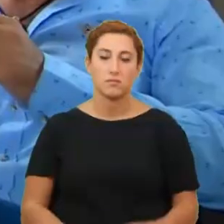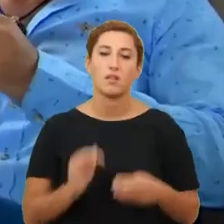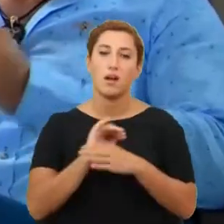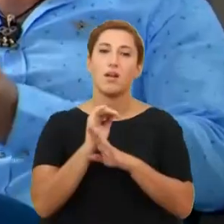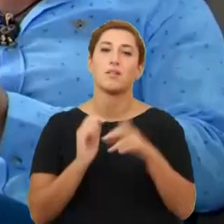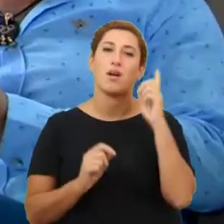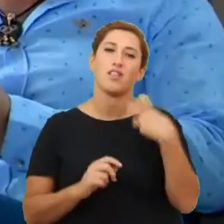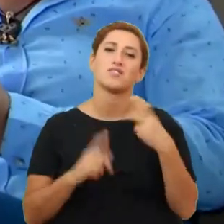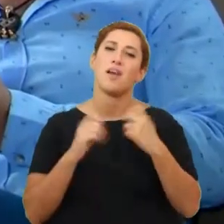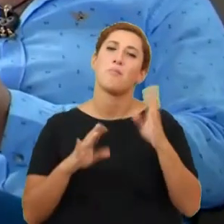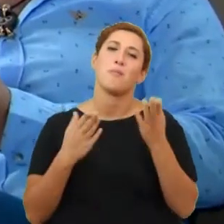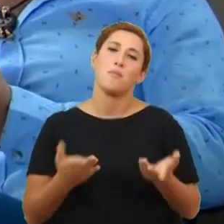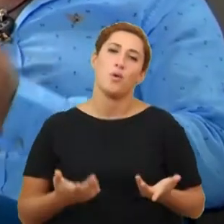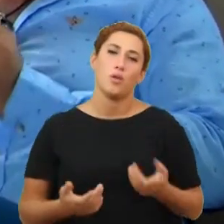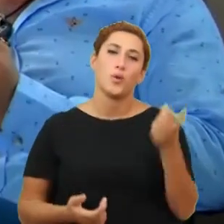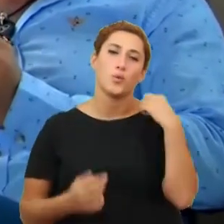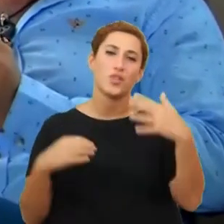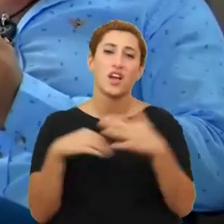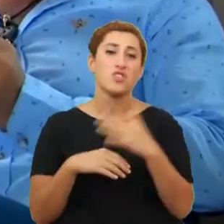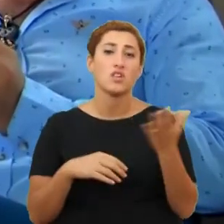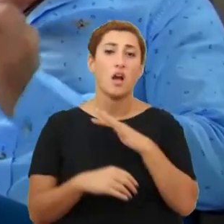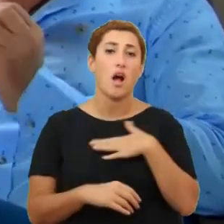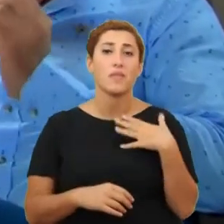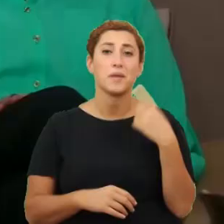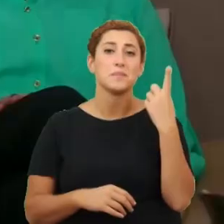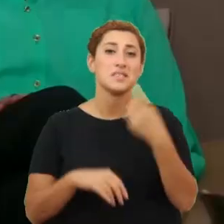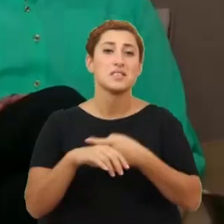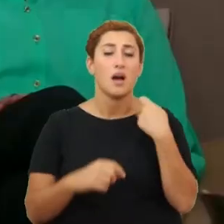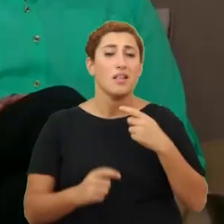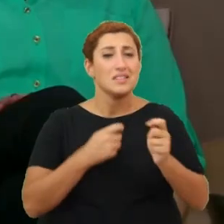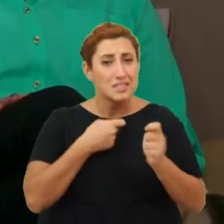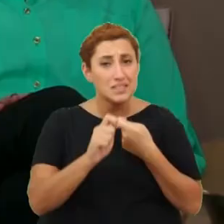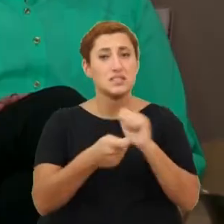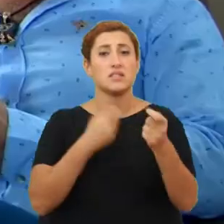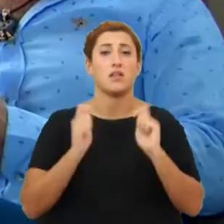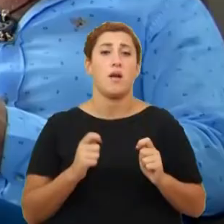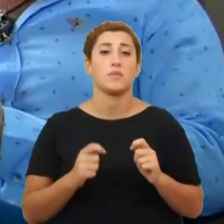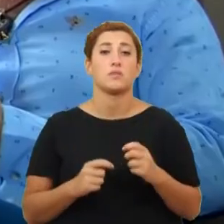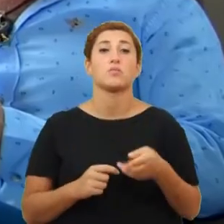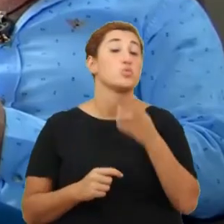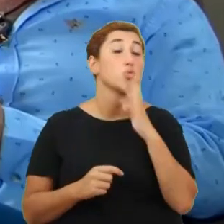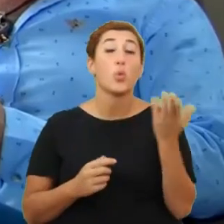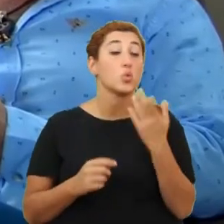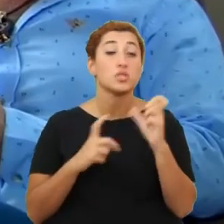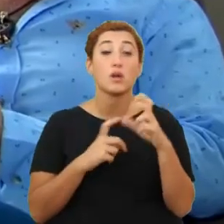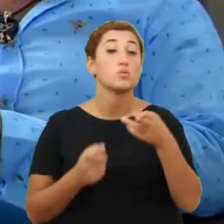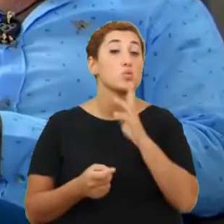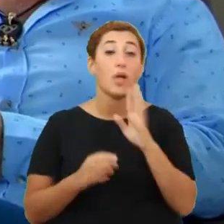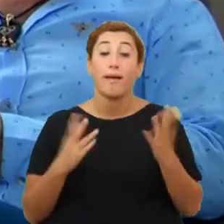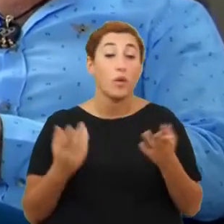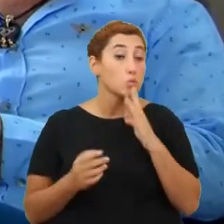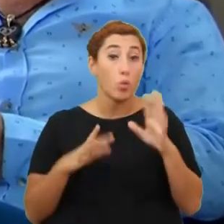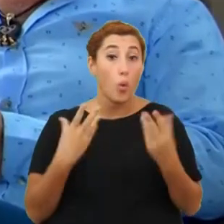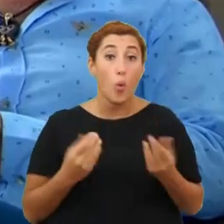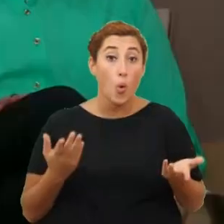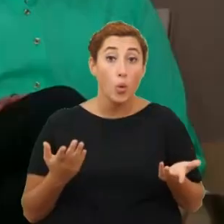Hayatım, Allah aşkına yapma böyle. Dün gece daha annemlere bir saat dil döktüm ya. Sonuç Sarp, sonuç.